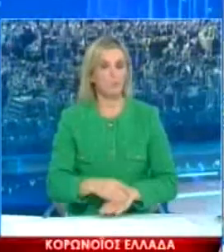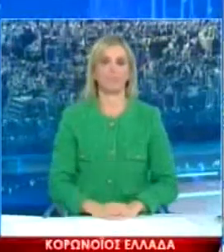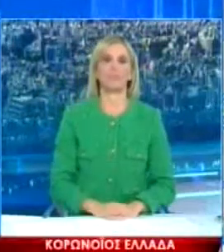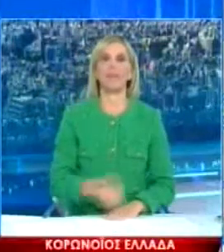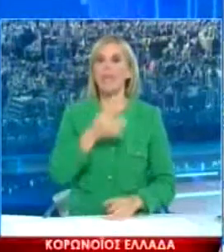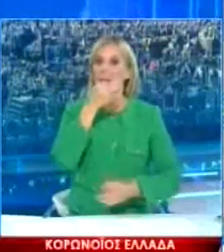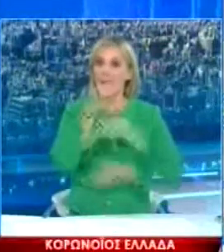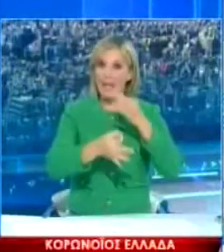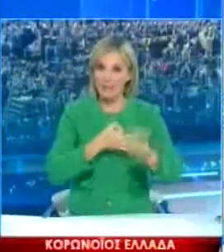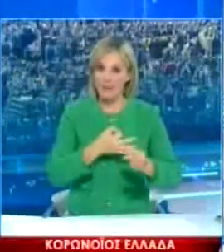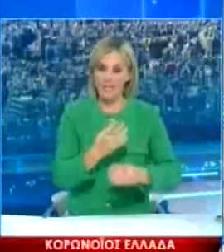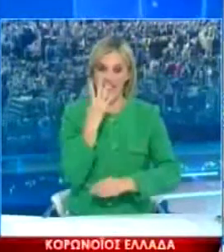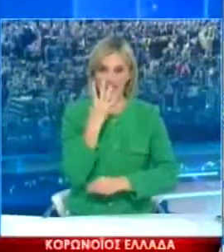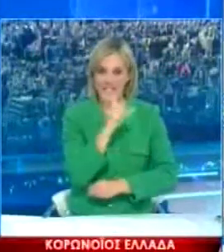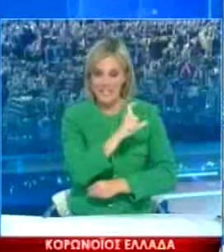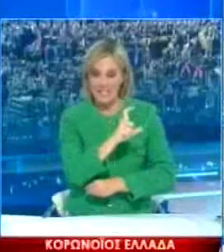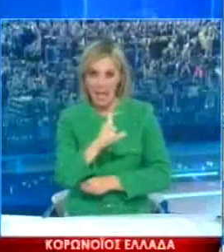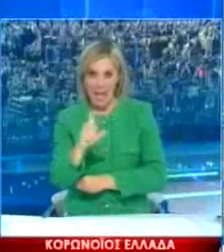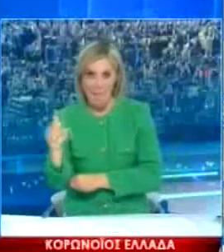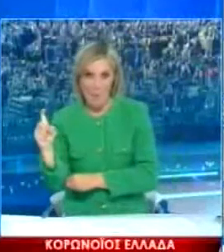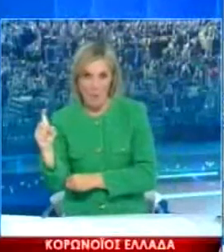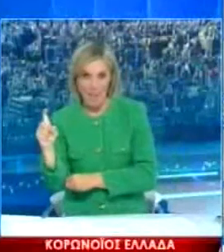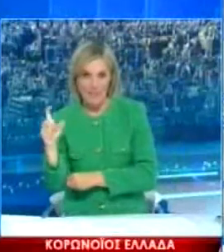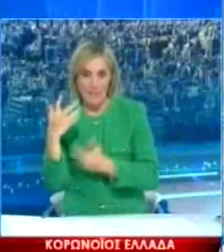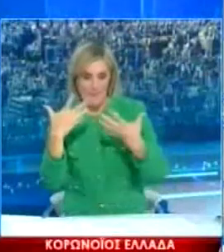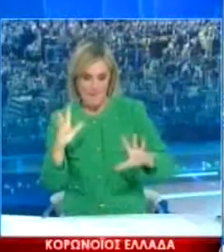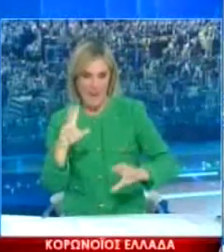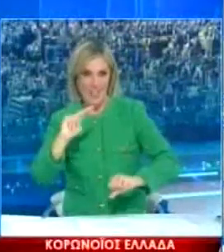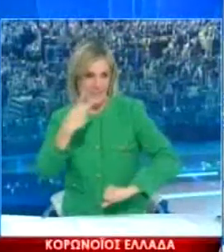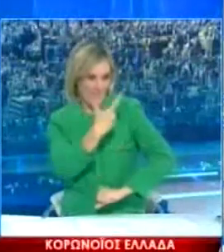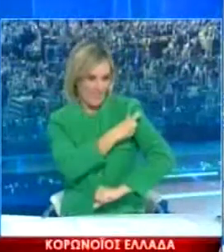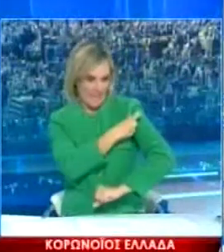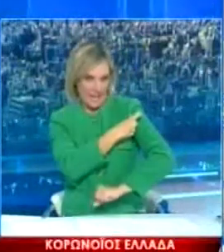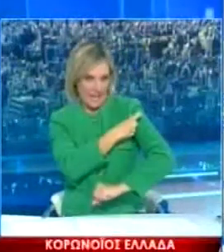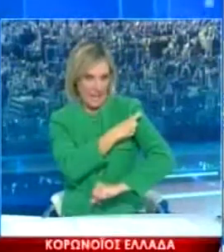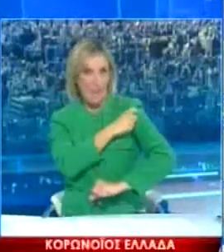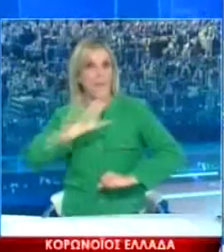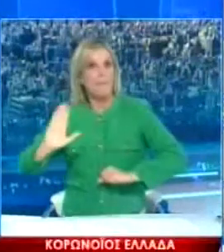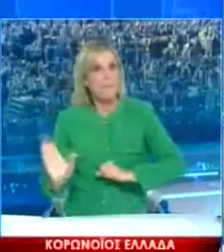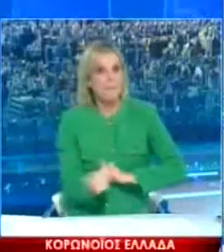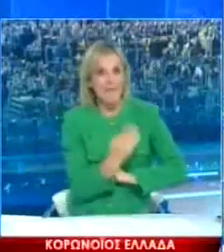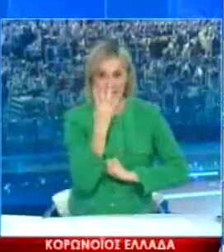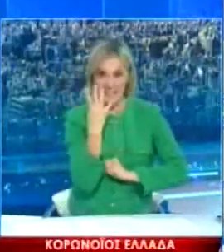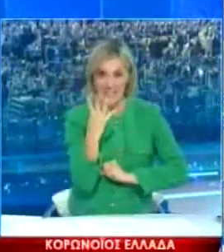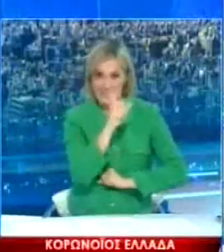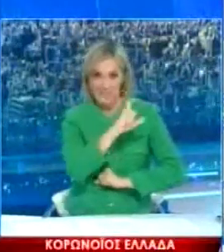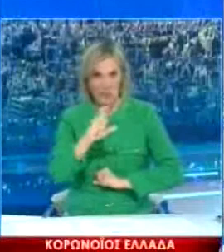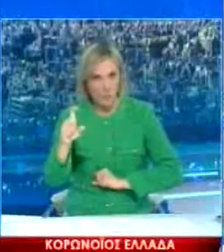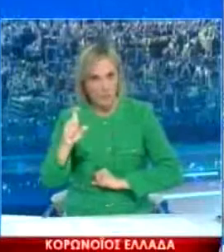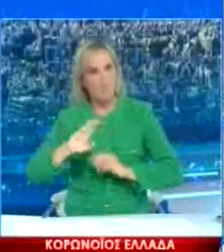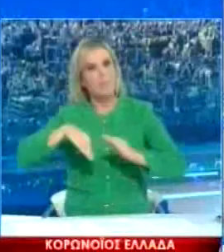εβδομάδες μετά την δεύτερη δόση στις παρακάτω ομάδες ασθενών υψηλού